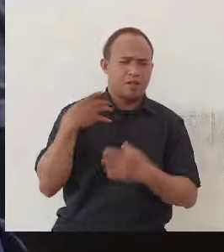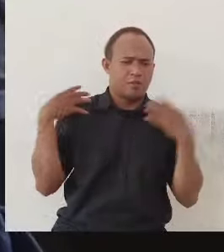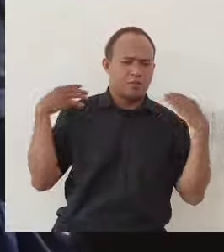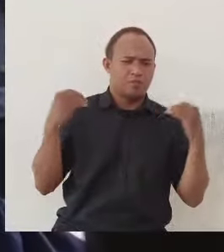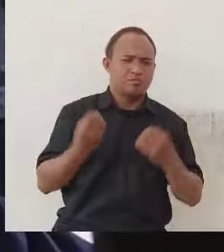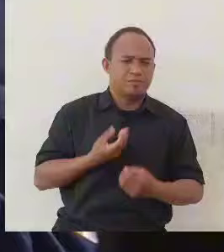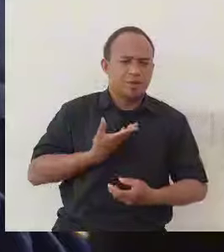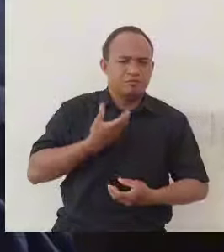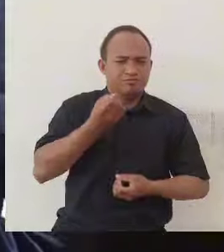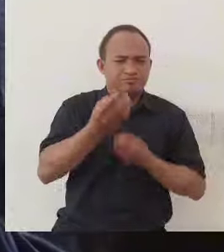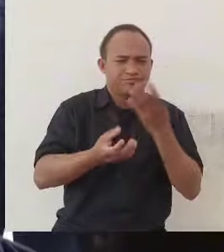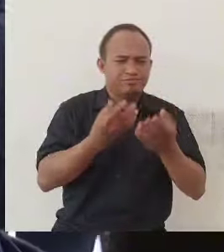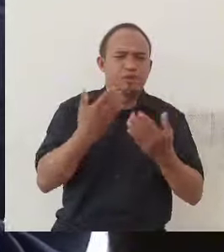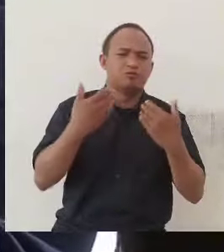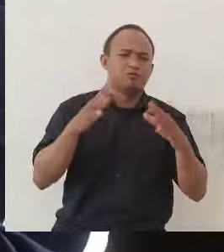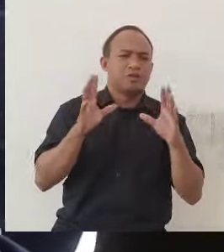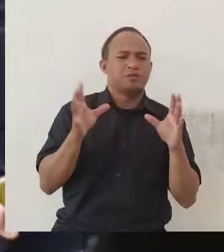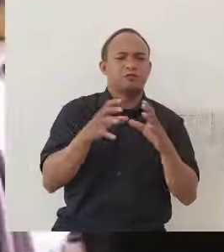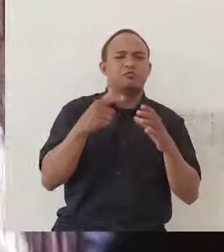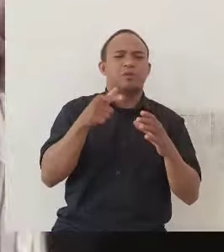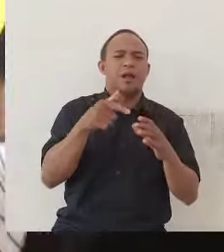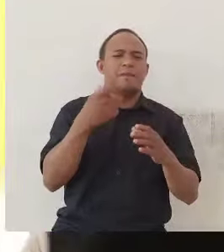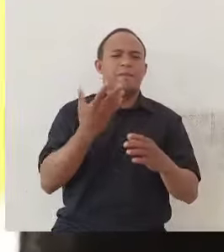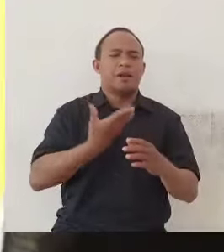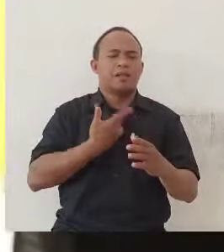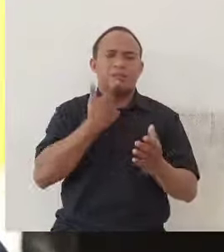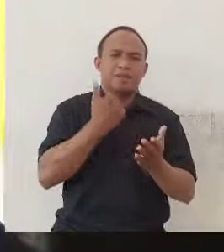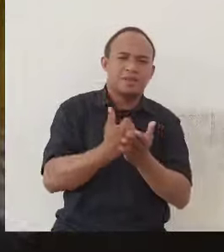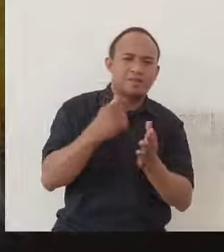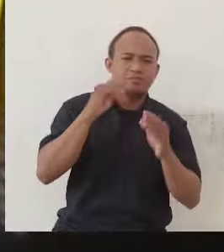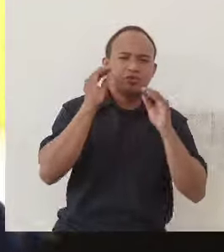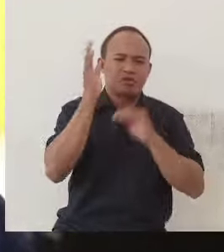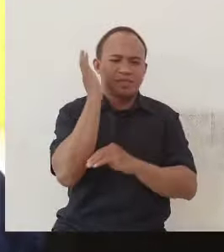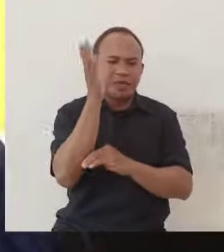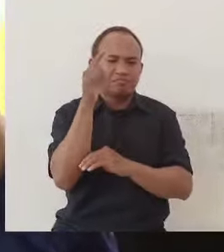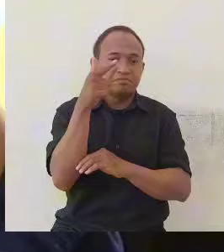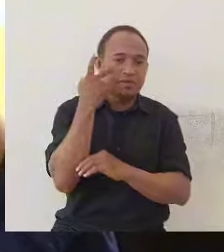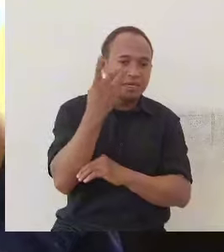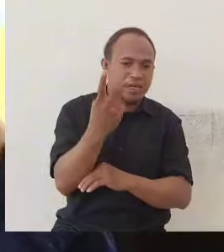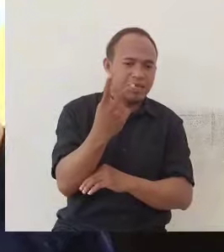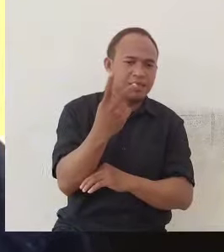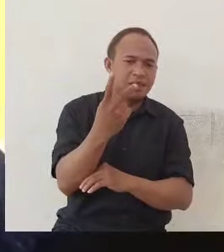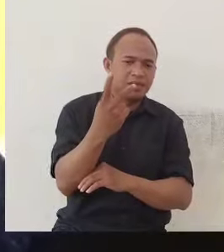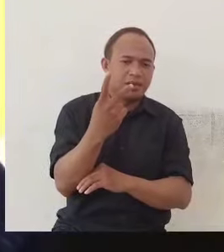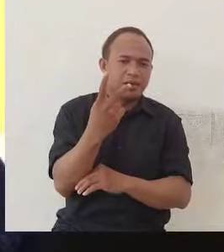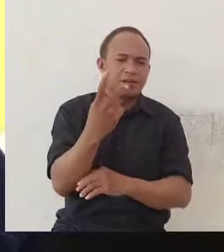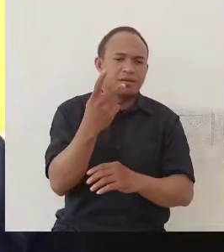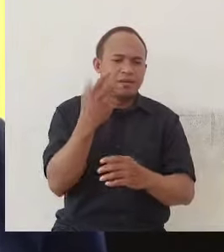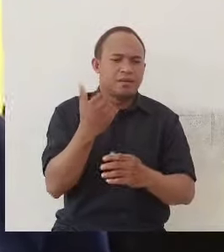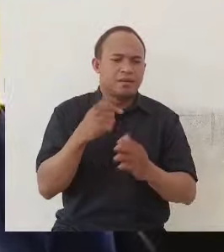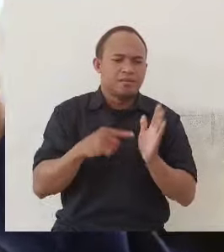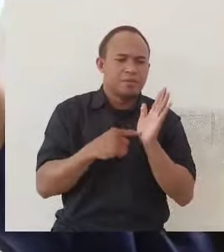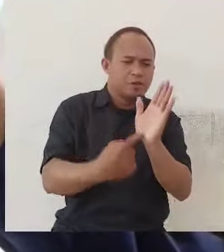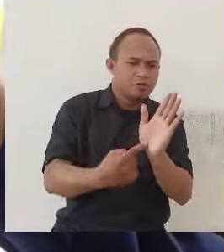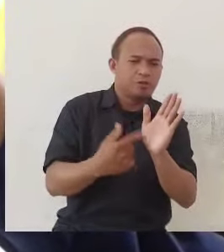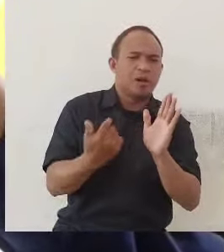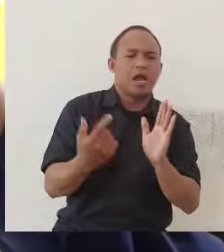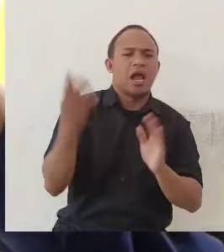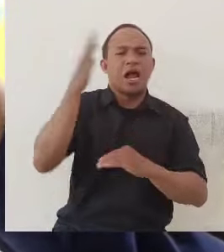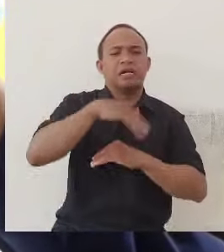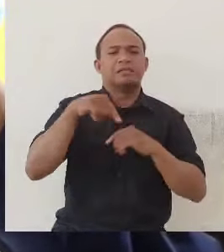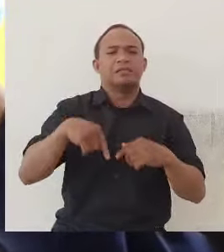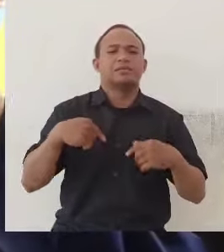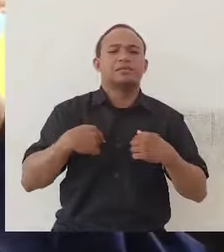Karyanya juga sangat luar biasa dan sudah sebenarnya sudah layak untuk dikomersialisasikan. Jadi nanti dengan terbentuknya